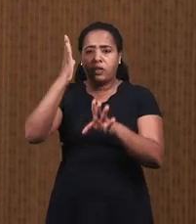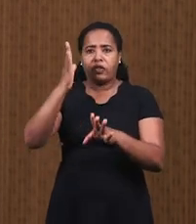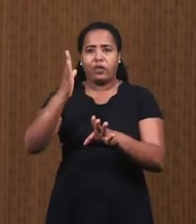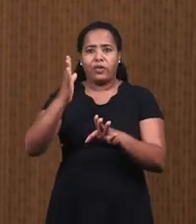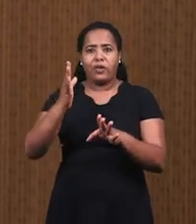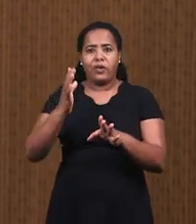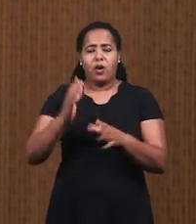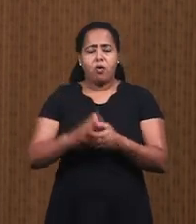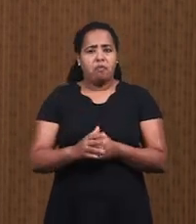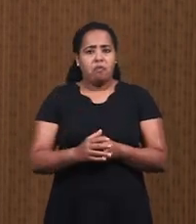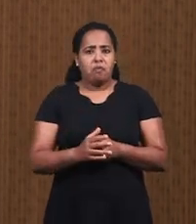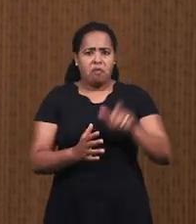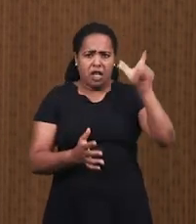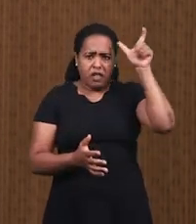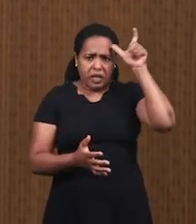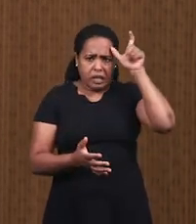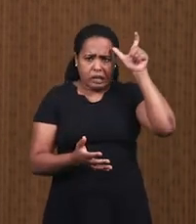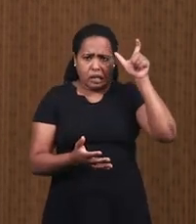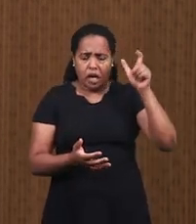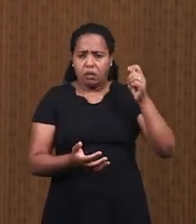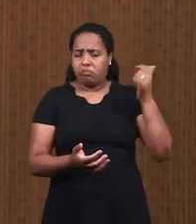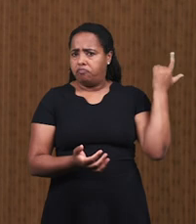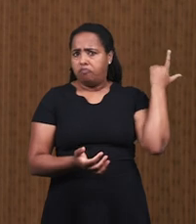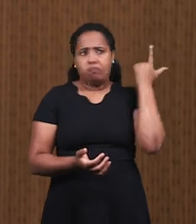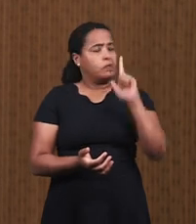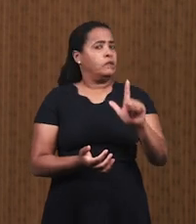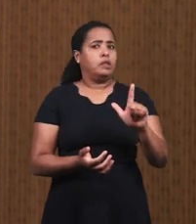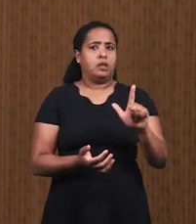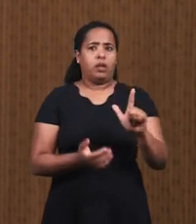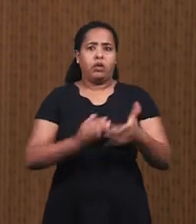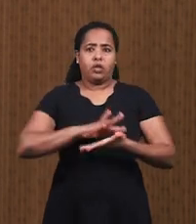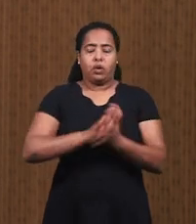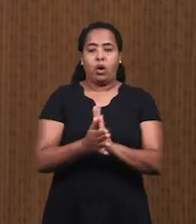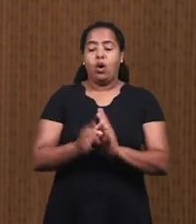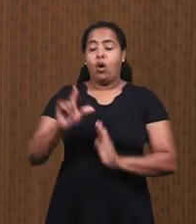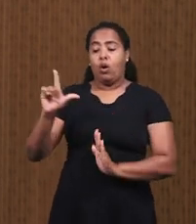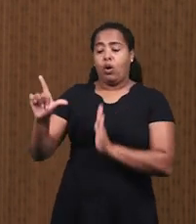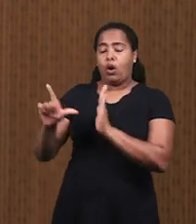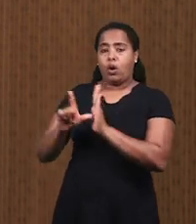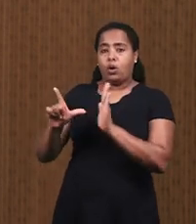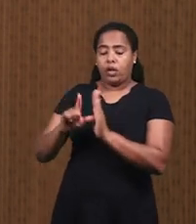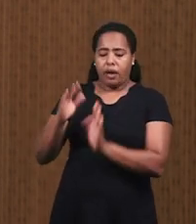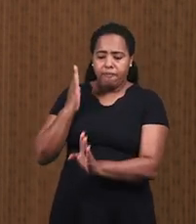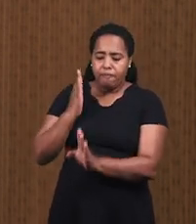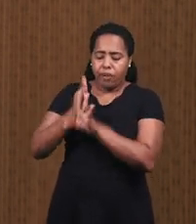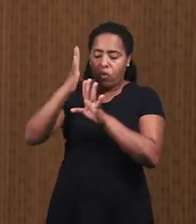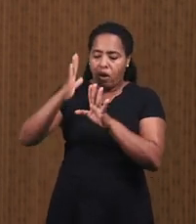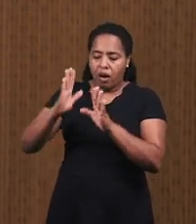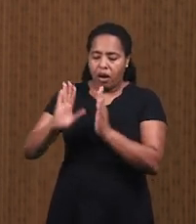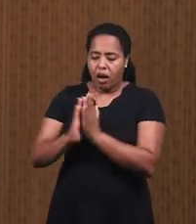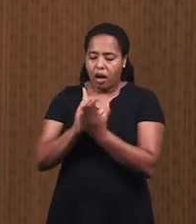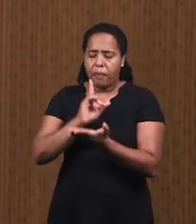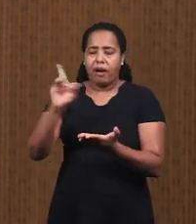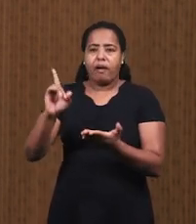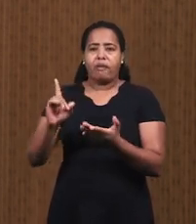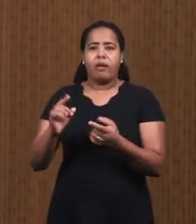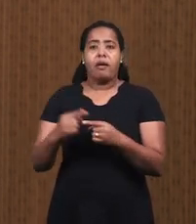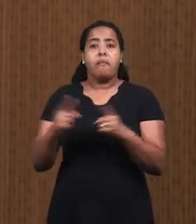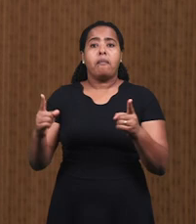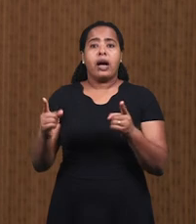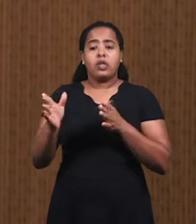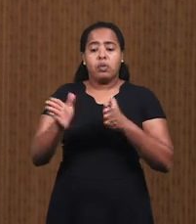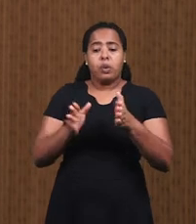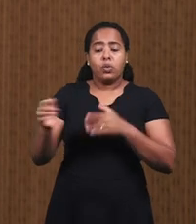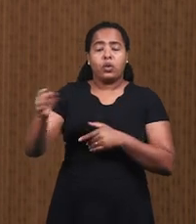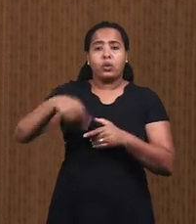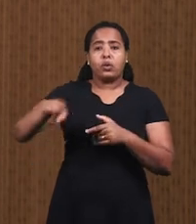поле интересов людей. Что враг не смог сделать? Он не смог уничтожить. Тогда Лютер возвращает Слово.